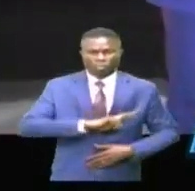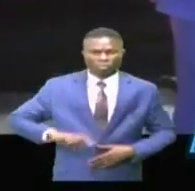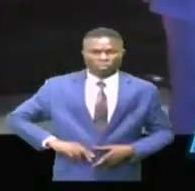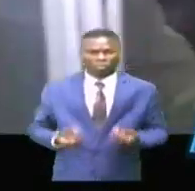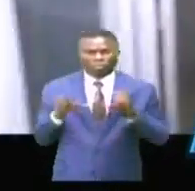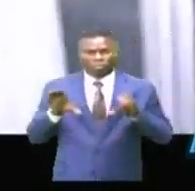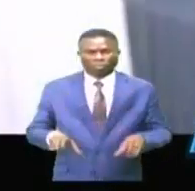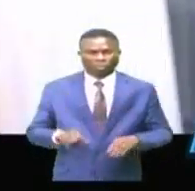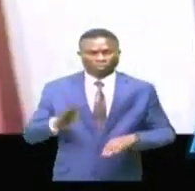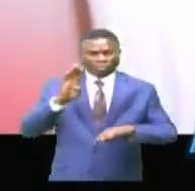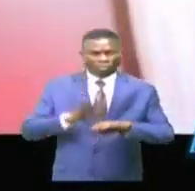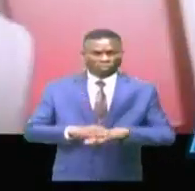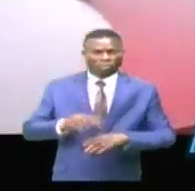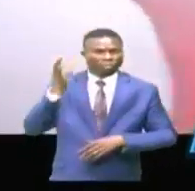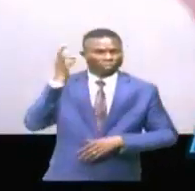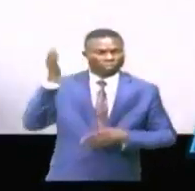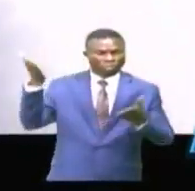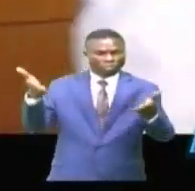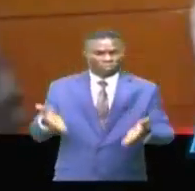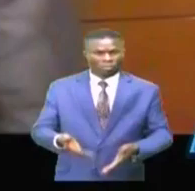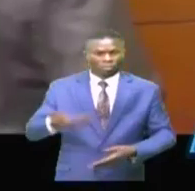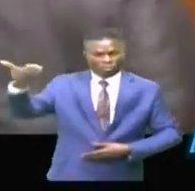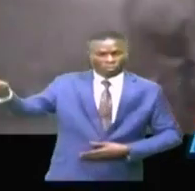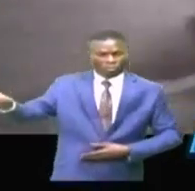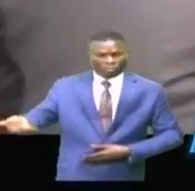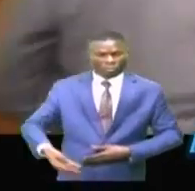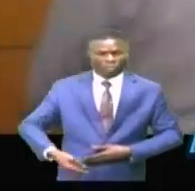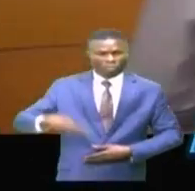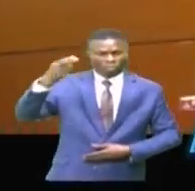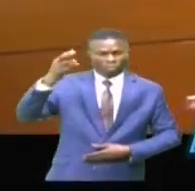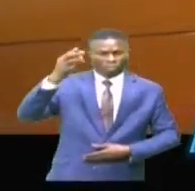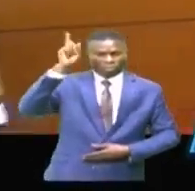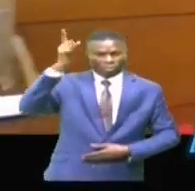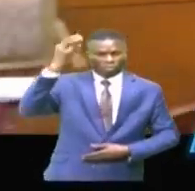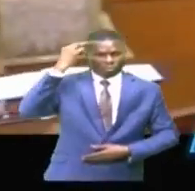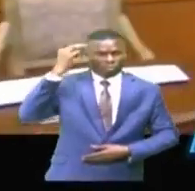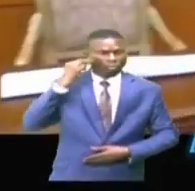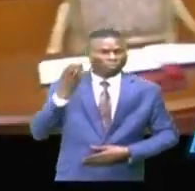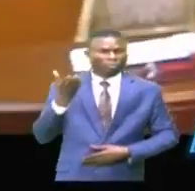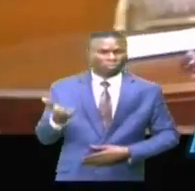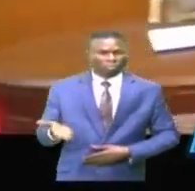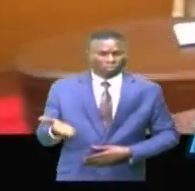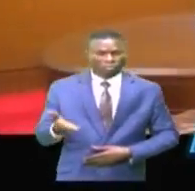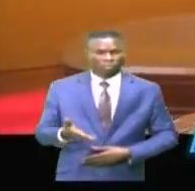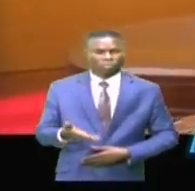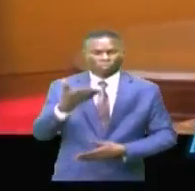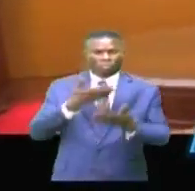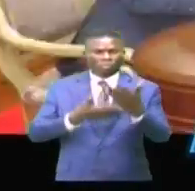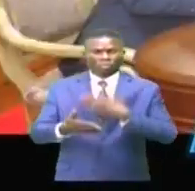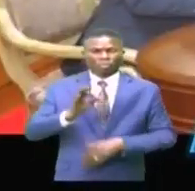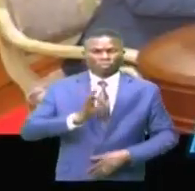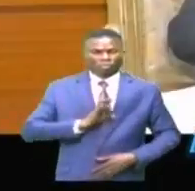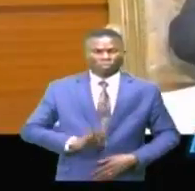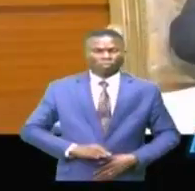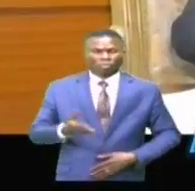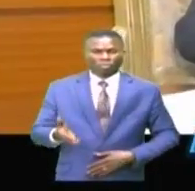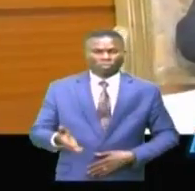mokenya était présent pour un accueil aux représentants du chef d'État Félix Antoine Tshisekedi